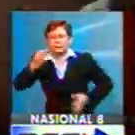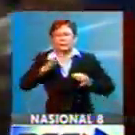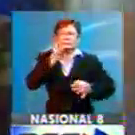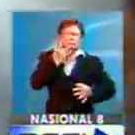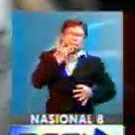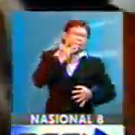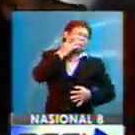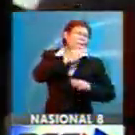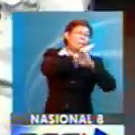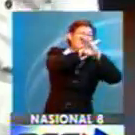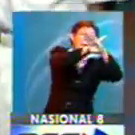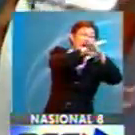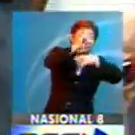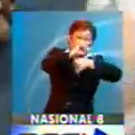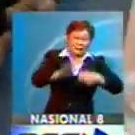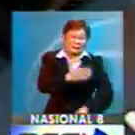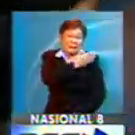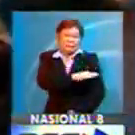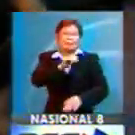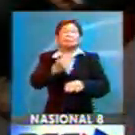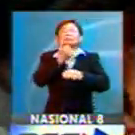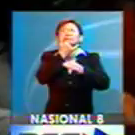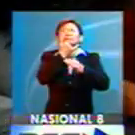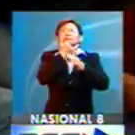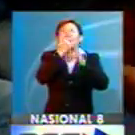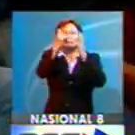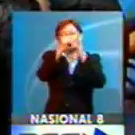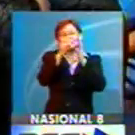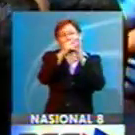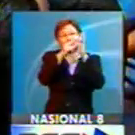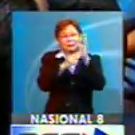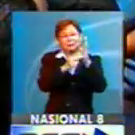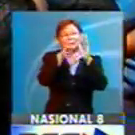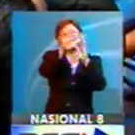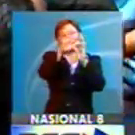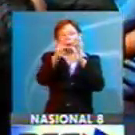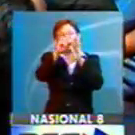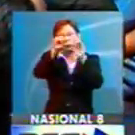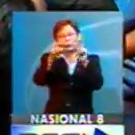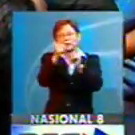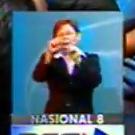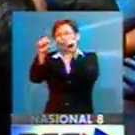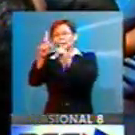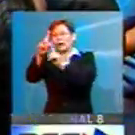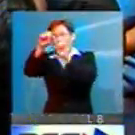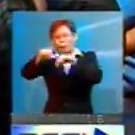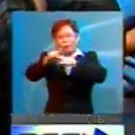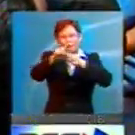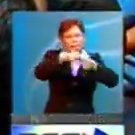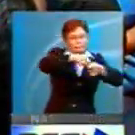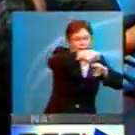dan melindungi parti, mereka boleh disabitkan kesalahan di bawah Seksyen 56-1-D dan boleh